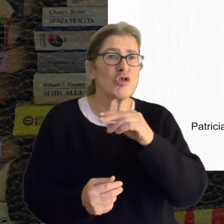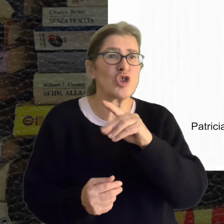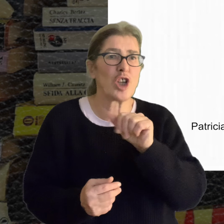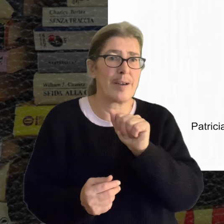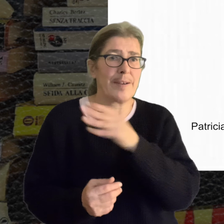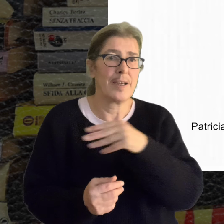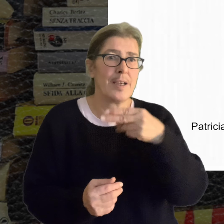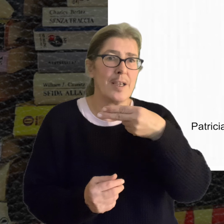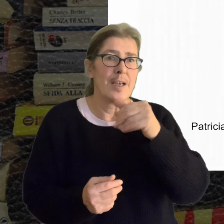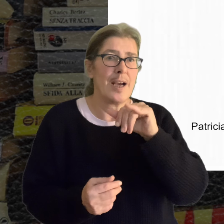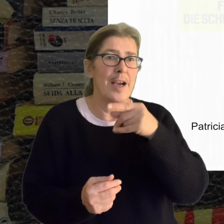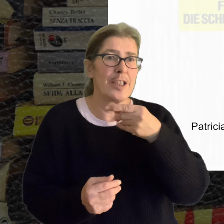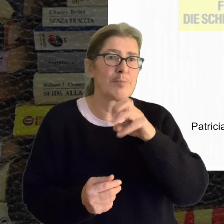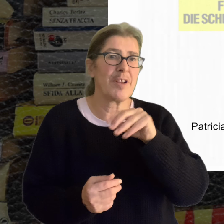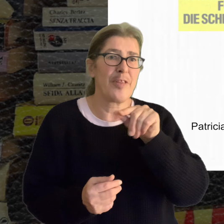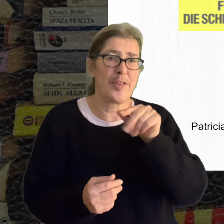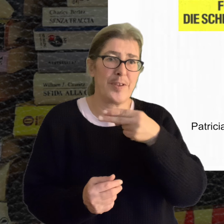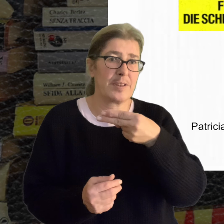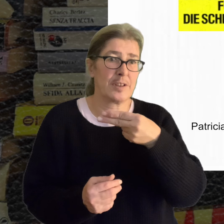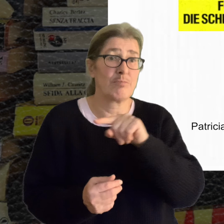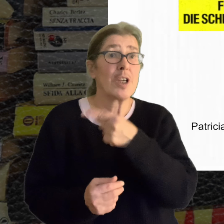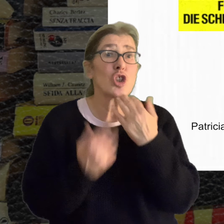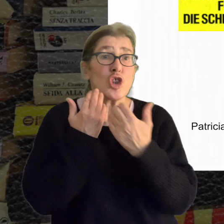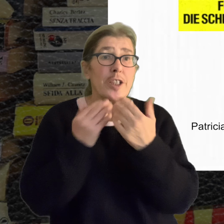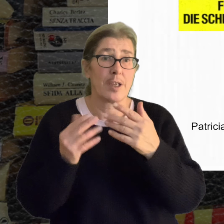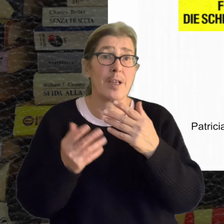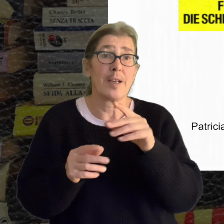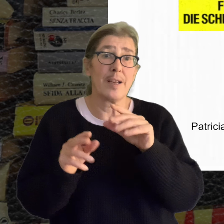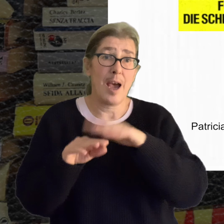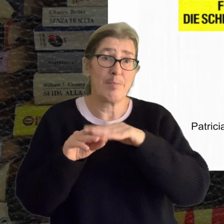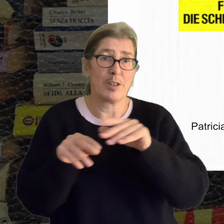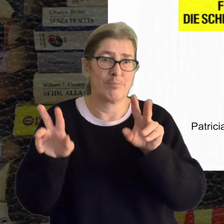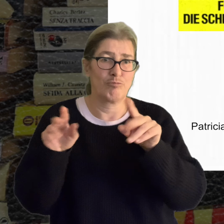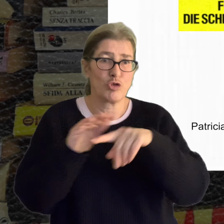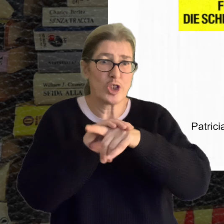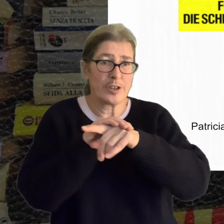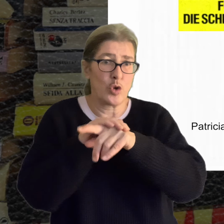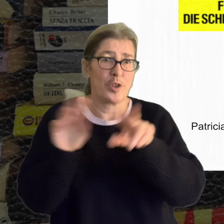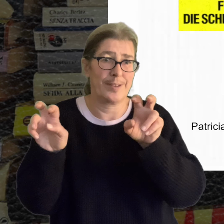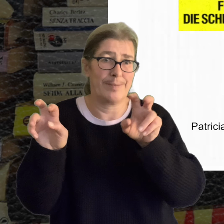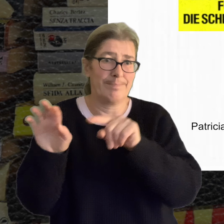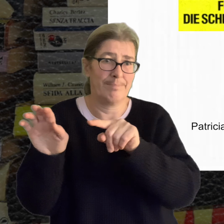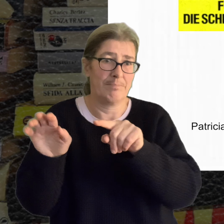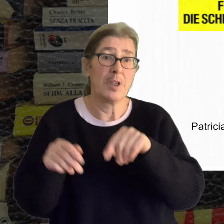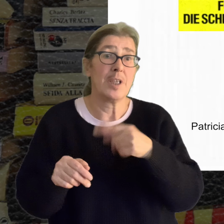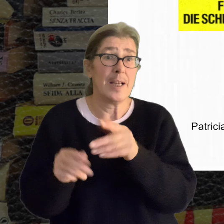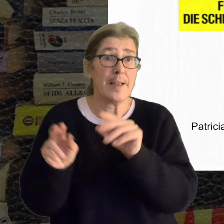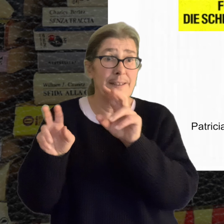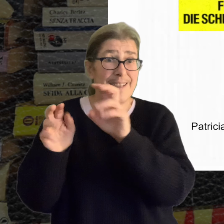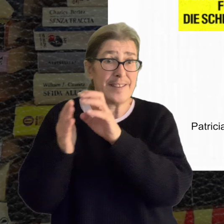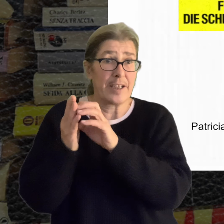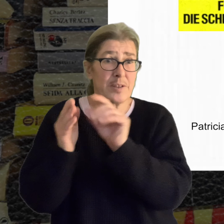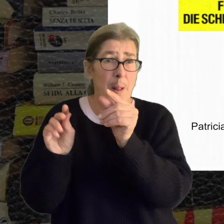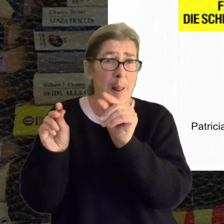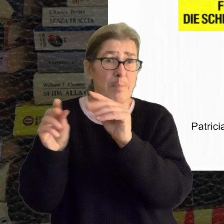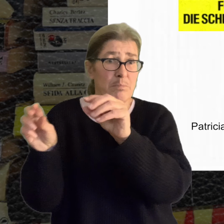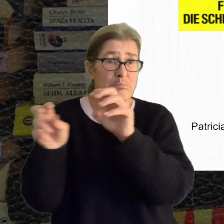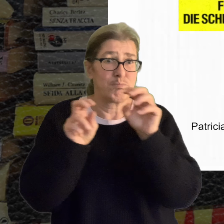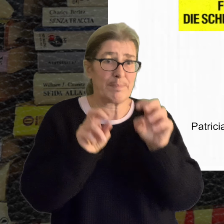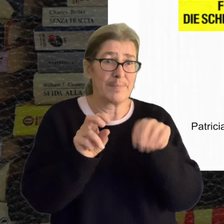hsmith diese Geschichte heißt die Schildkröte und dann nehmen wir einen ganz kleinen Textausschnitt später um den analysieren zu können